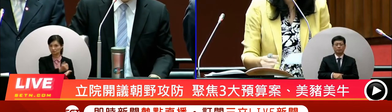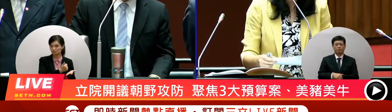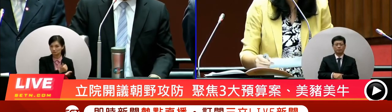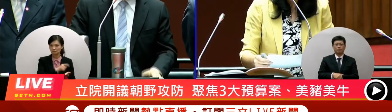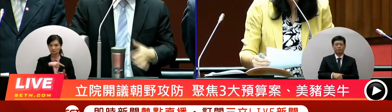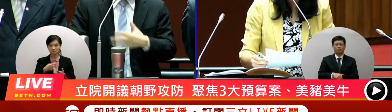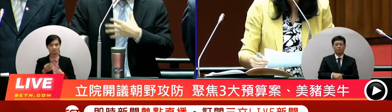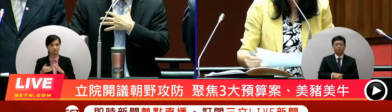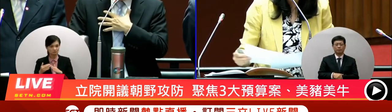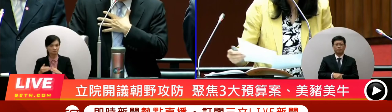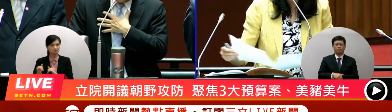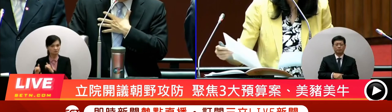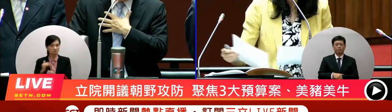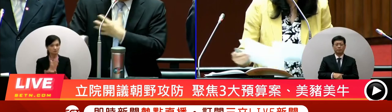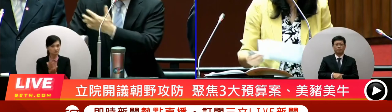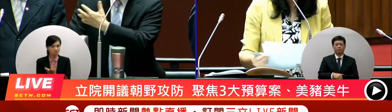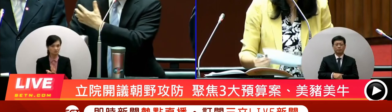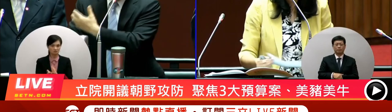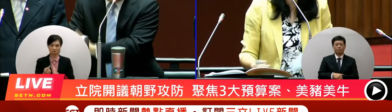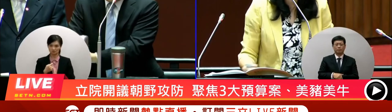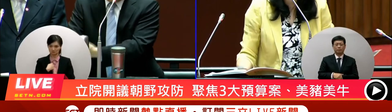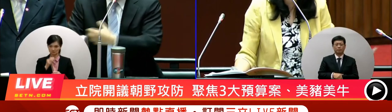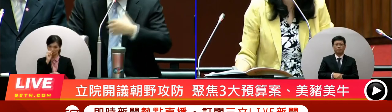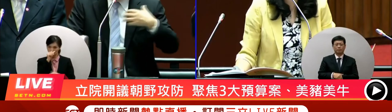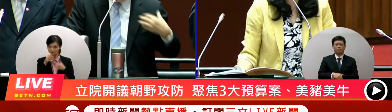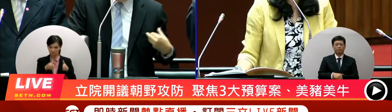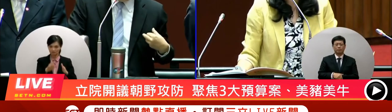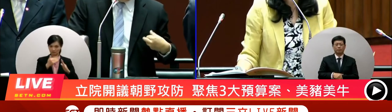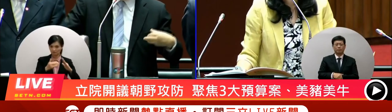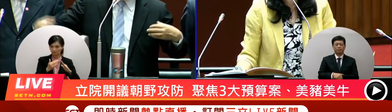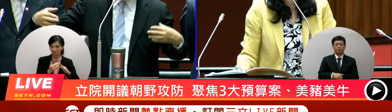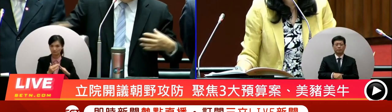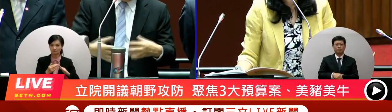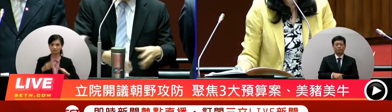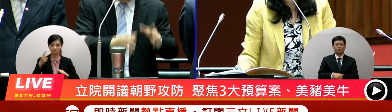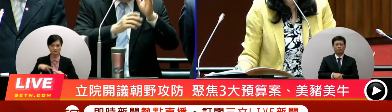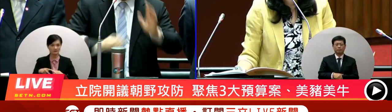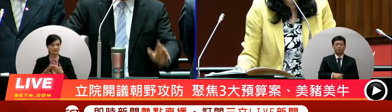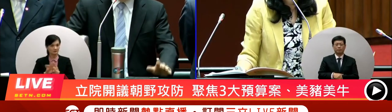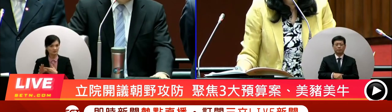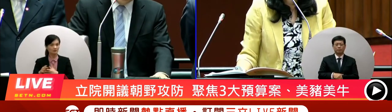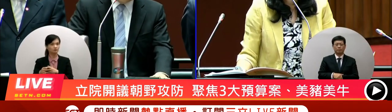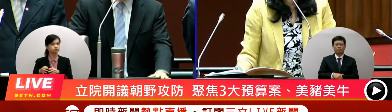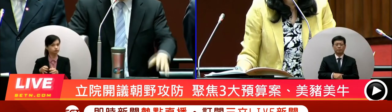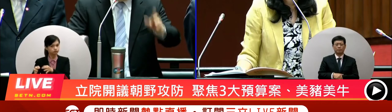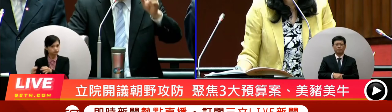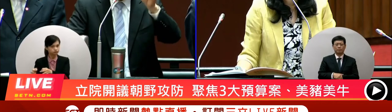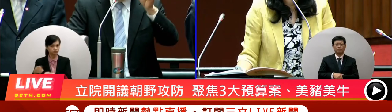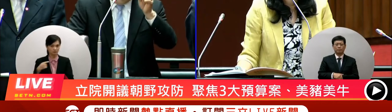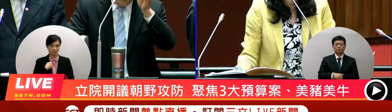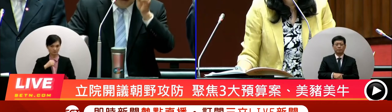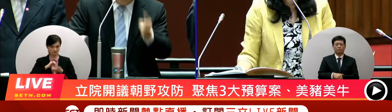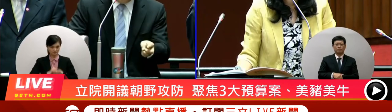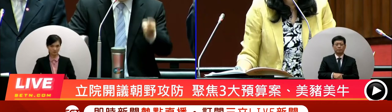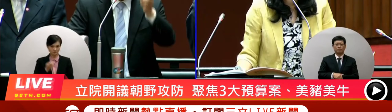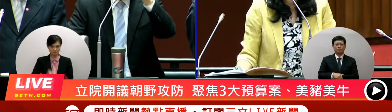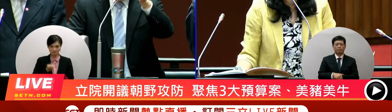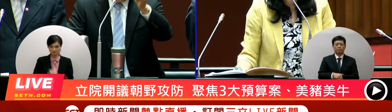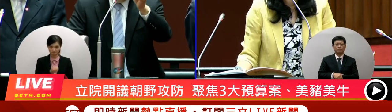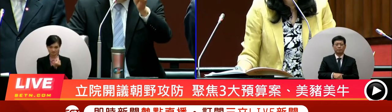校，我一定会要求学校跟相关这个通路我们会严格的来把